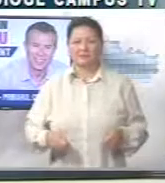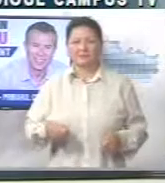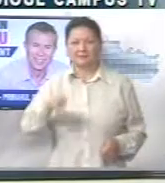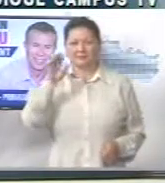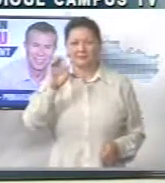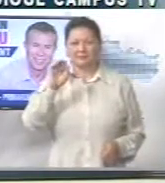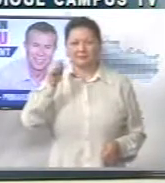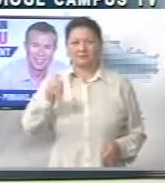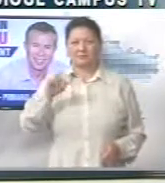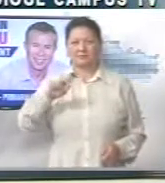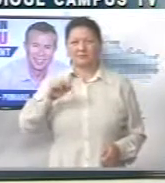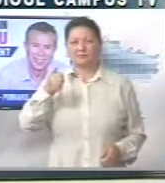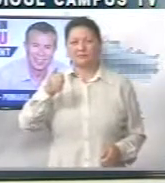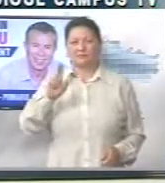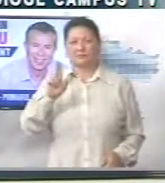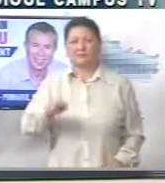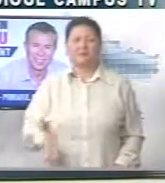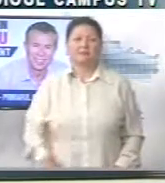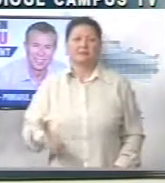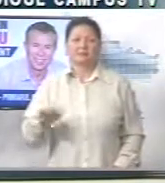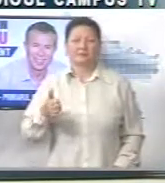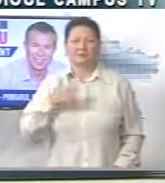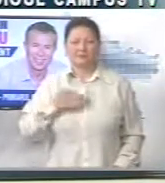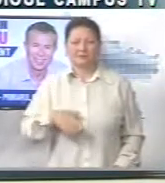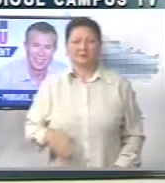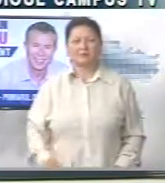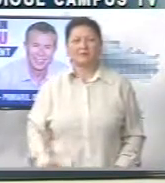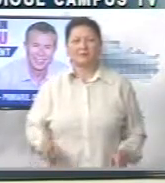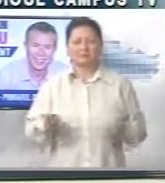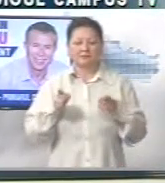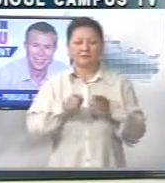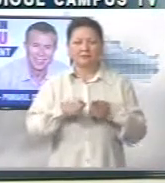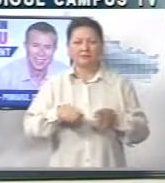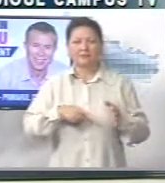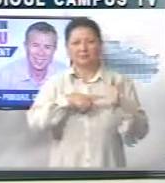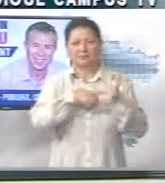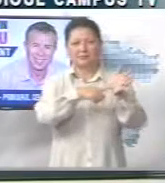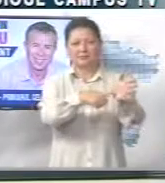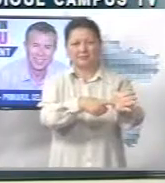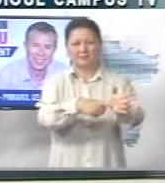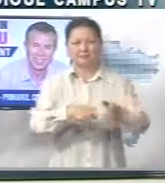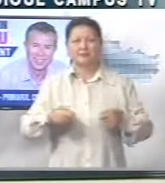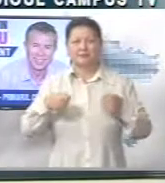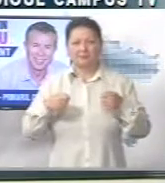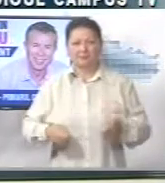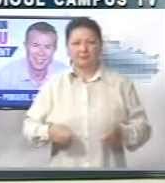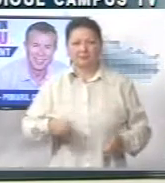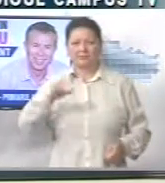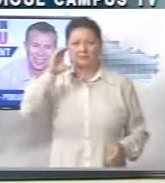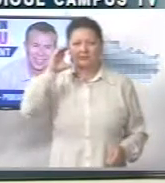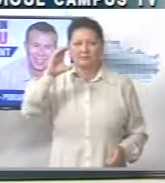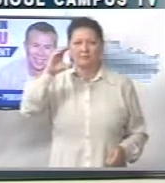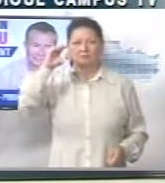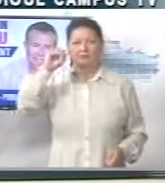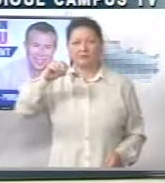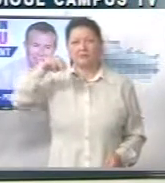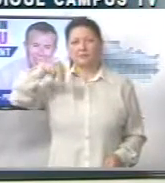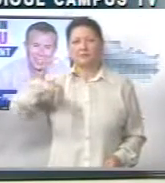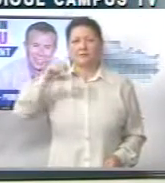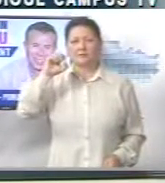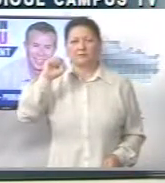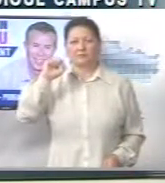TV, și aș vrea să mai facem o scurtă prezentare a candidatului Constantin Ionescu. Pe de o parte, pentru